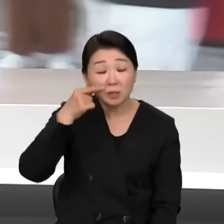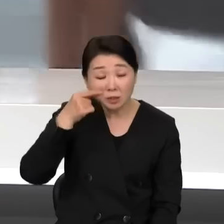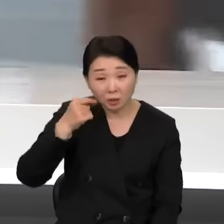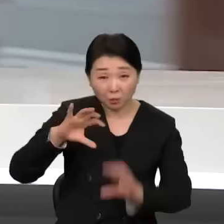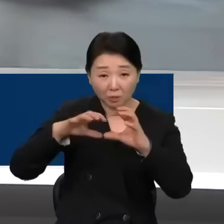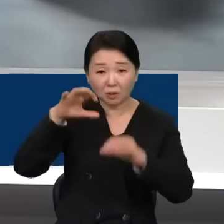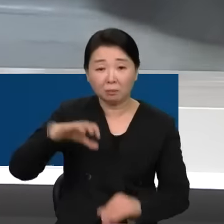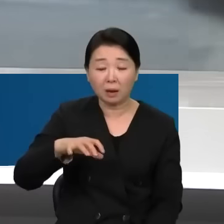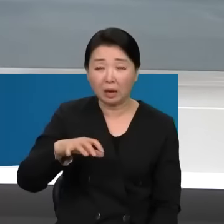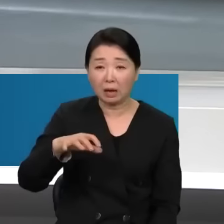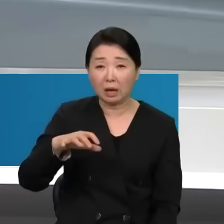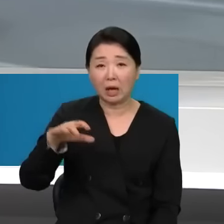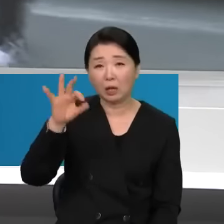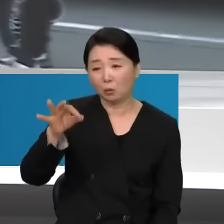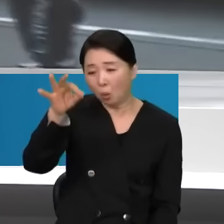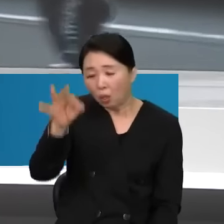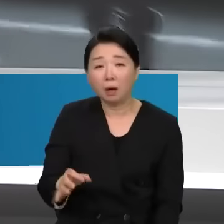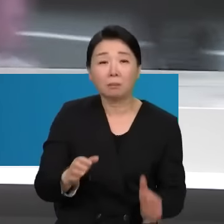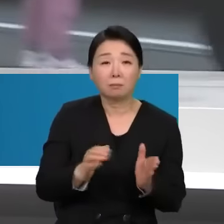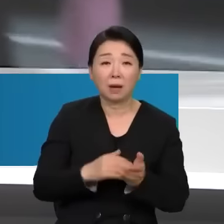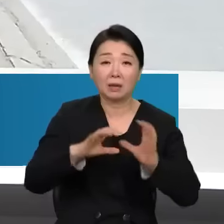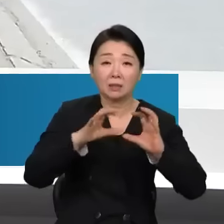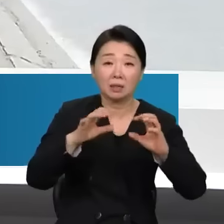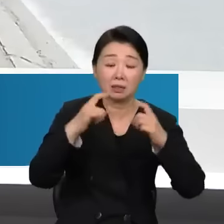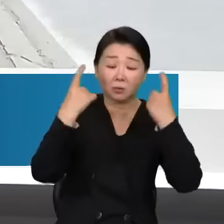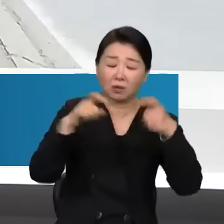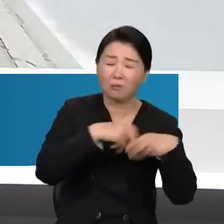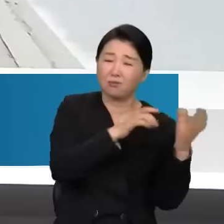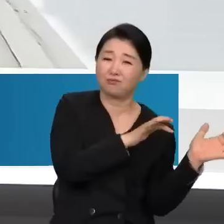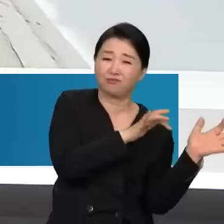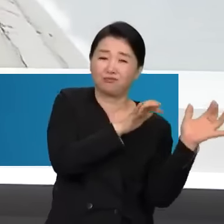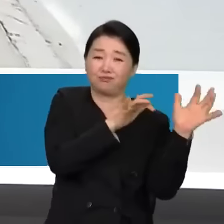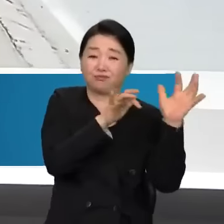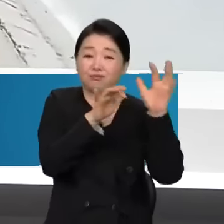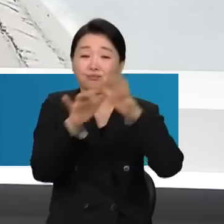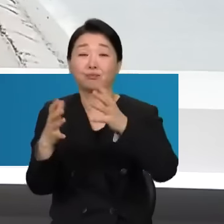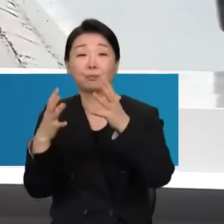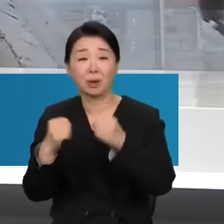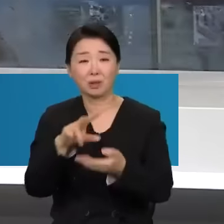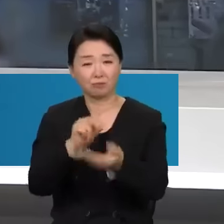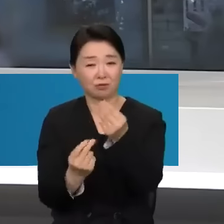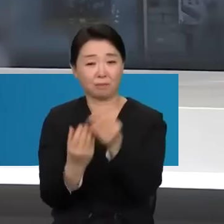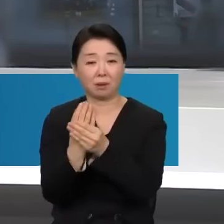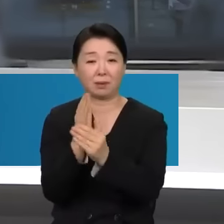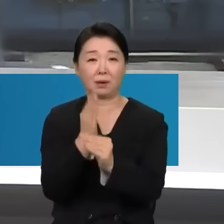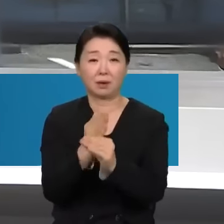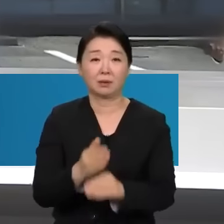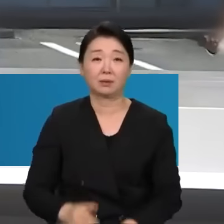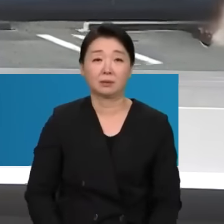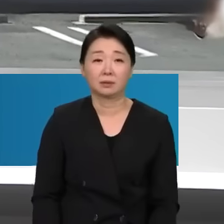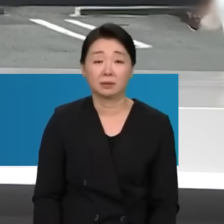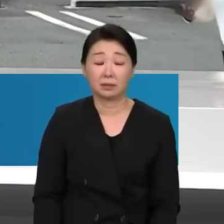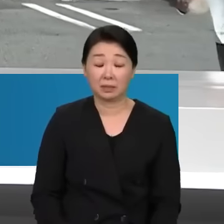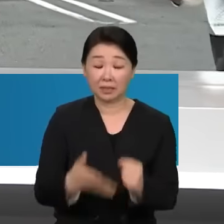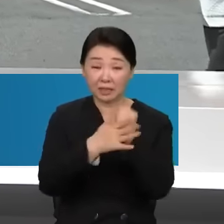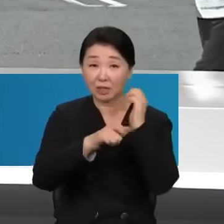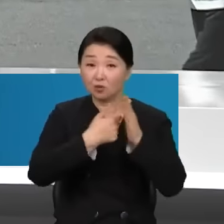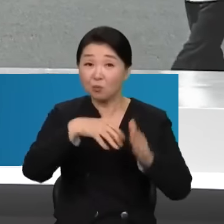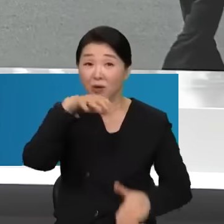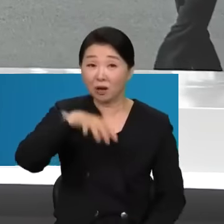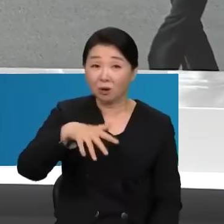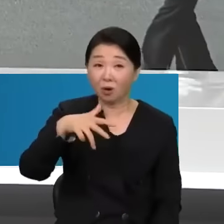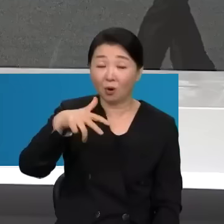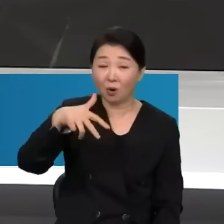일본에선 엔저 현상과 함께 전 세계 관광객이 과도하게 몰리면서 여러 문제가 발생하고 있습니다. 사진 명소로